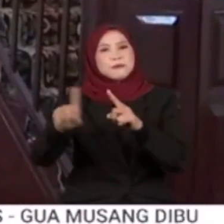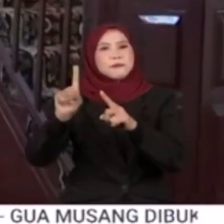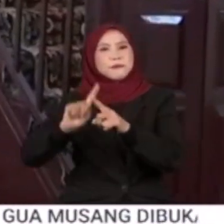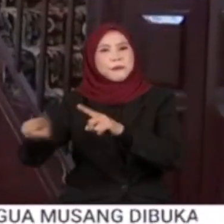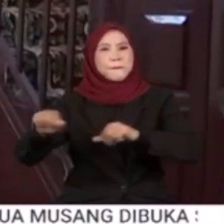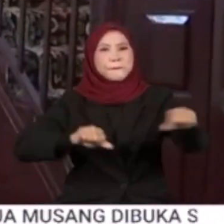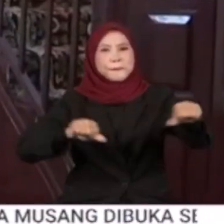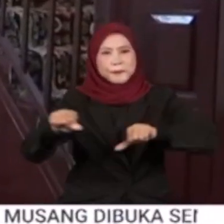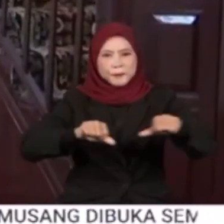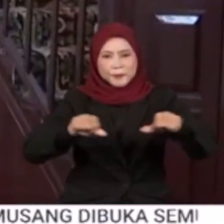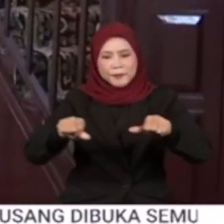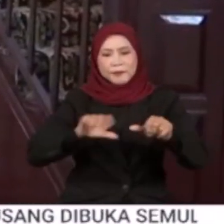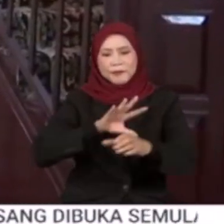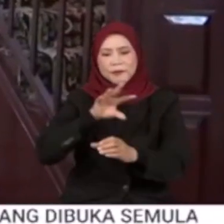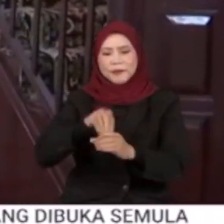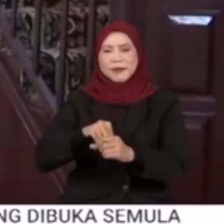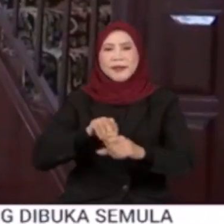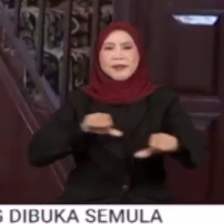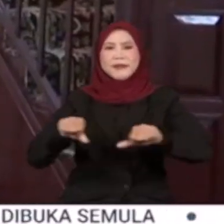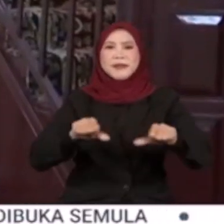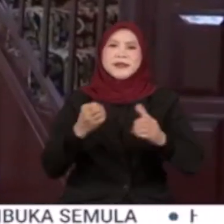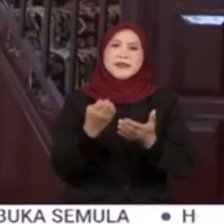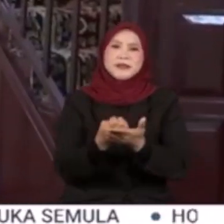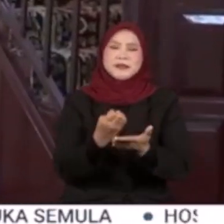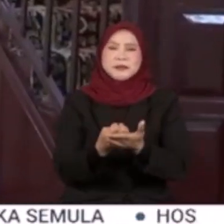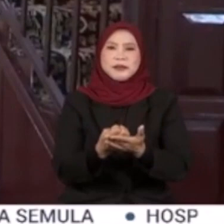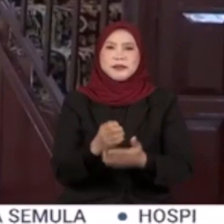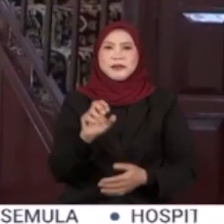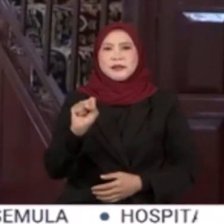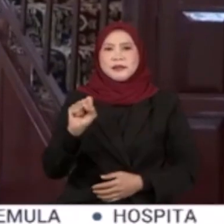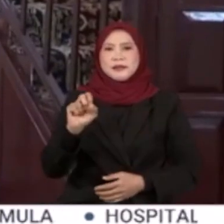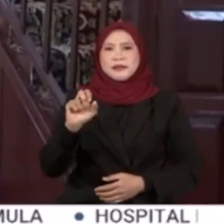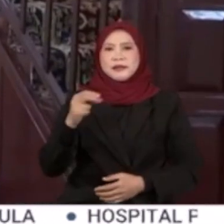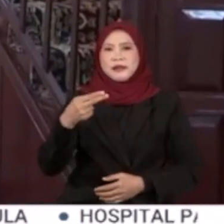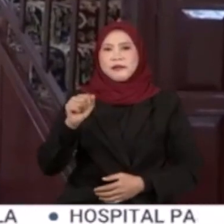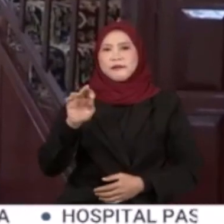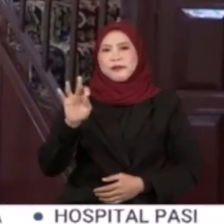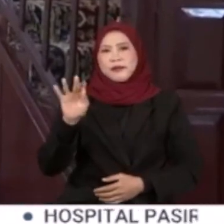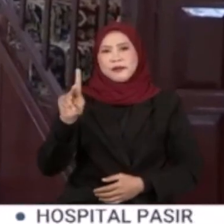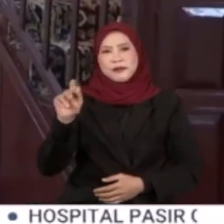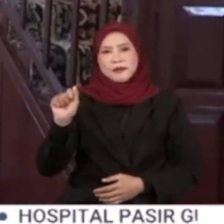pelbagai aktiviti termasuk aktiviti ekonomi. Syafiqah Fizmal, RTM.